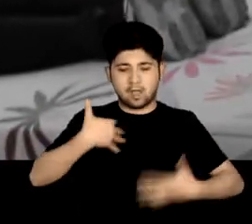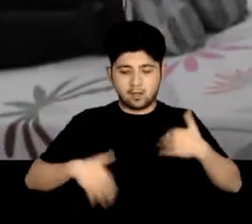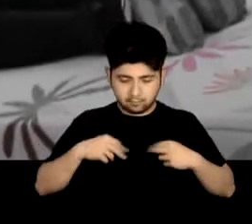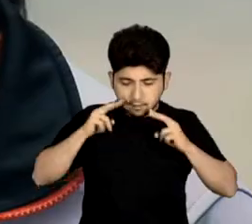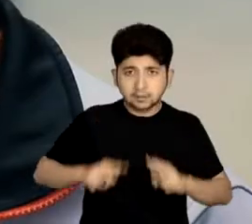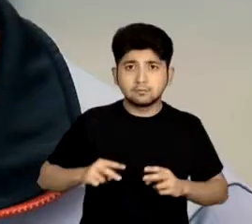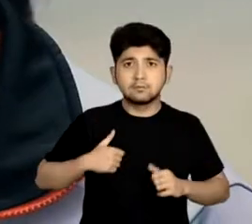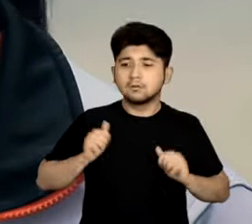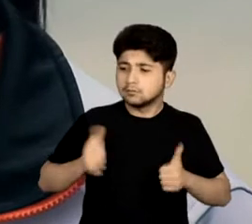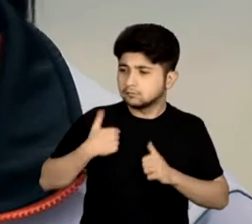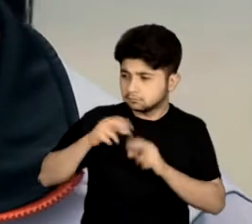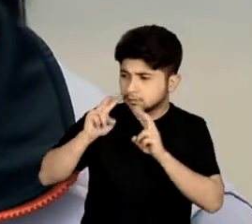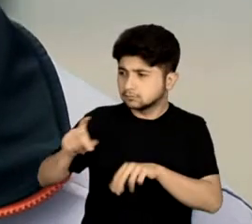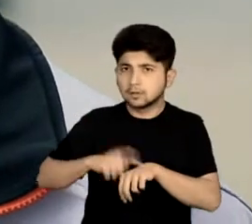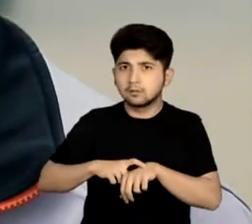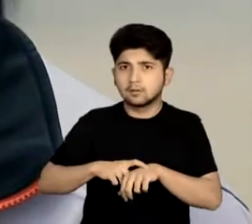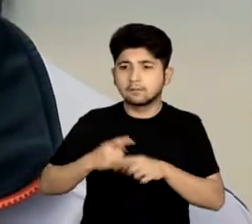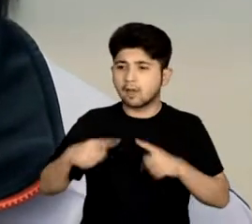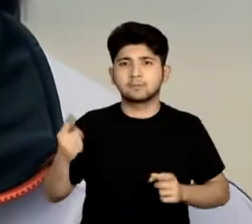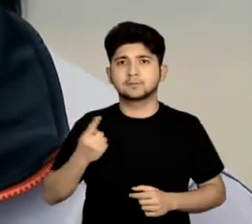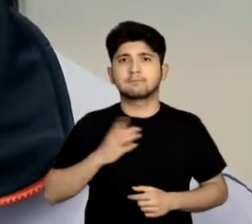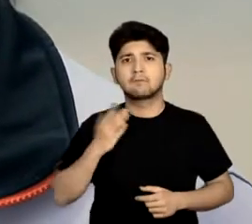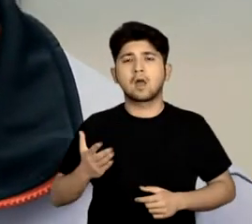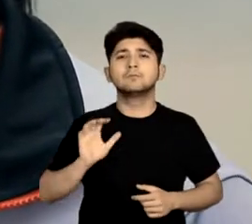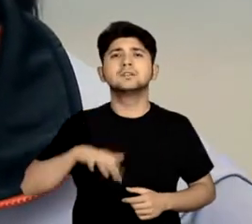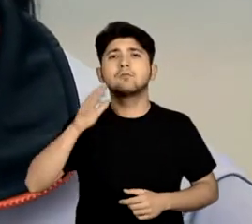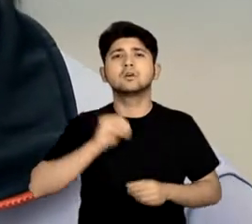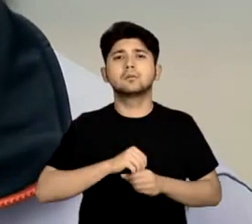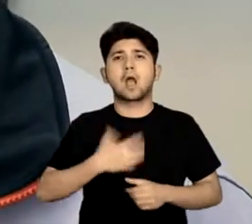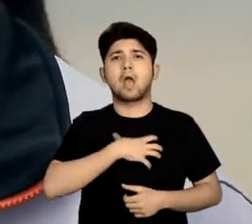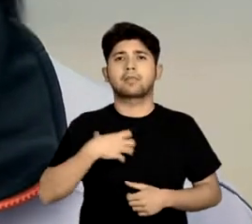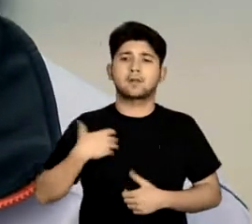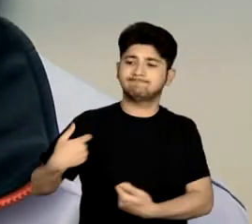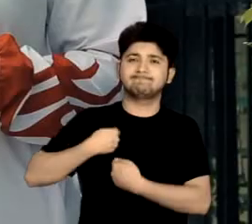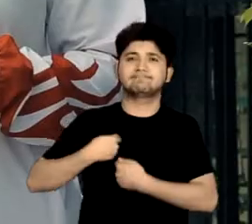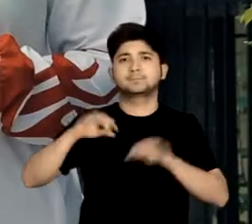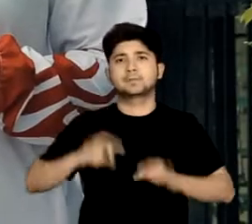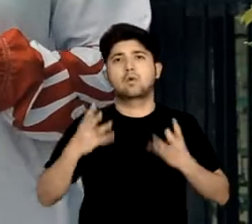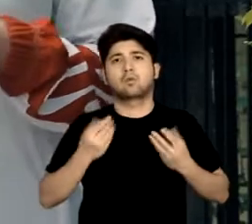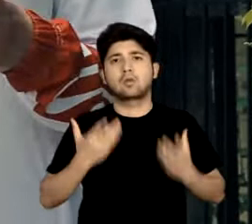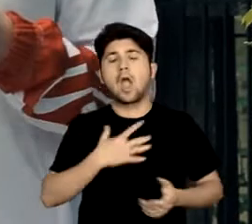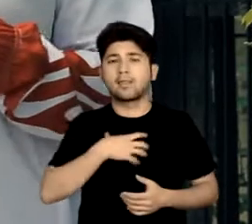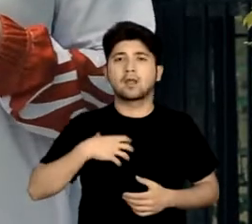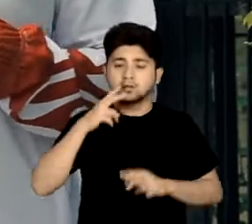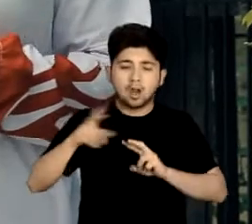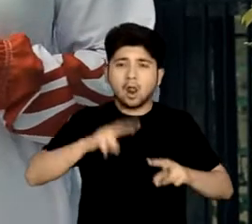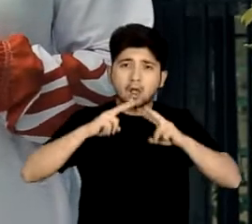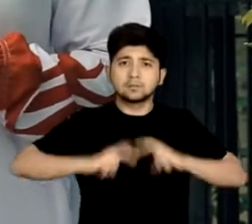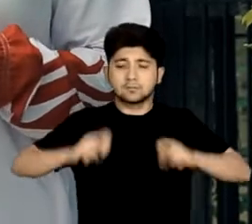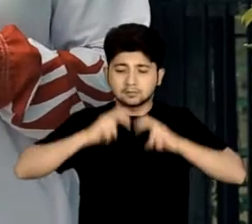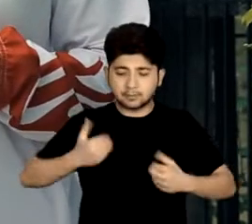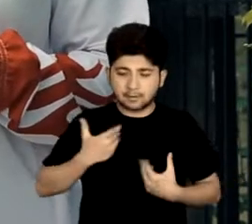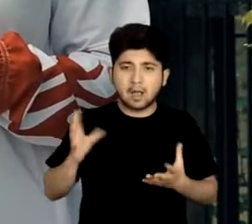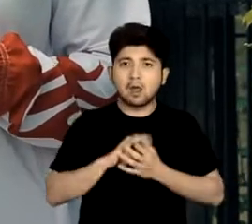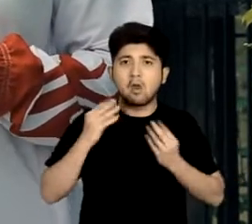engelime baktım, oynayanlara baktım. Farklı bir şeydi. Basketbol annem sayesinde başladım açıkçası. Annem sürekli araştırma